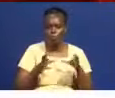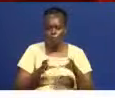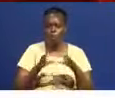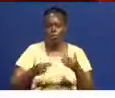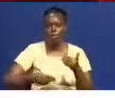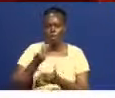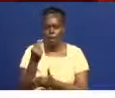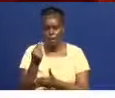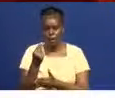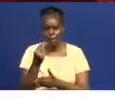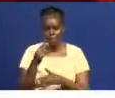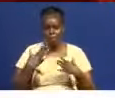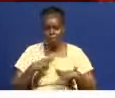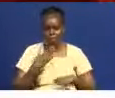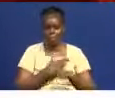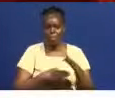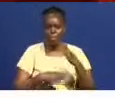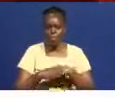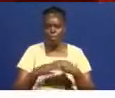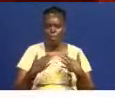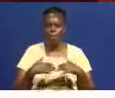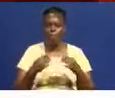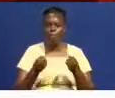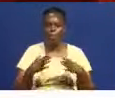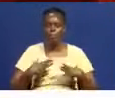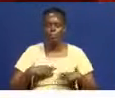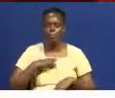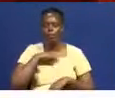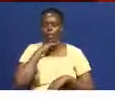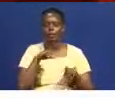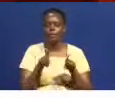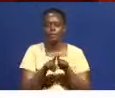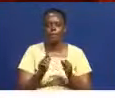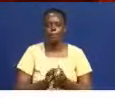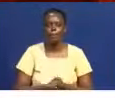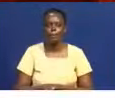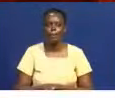zaidi na kuumiza wananchi ama kupoteza maisha yao.